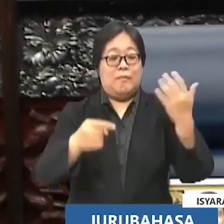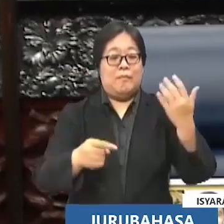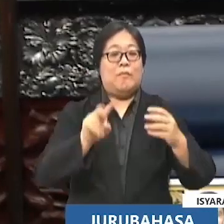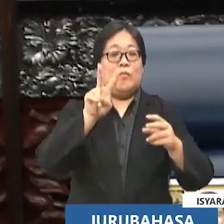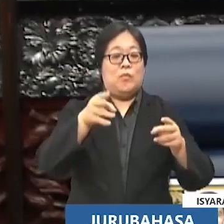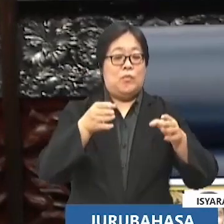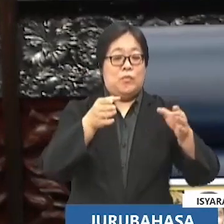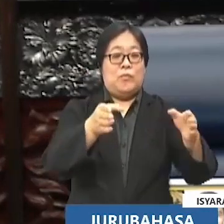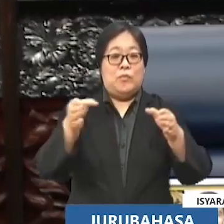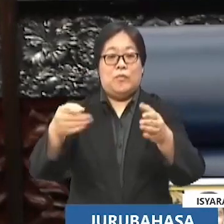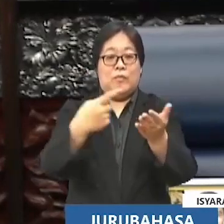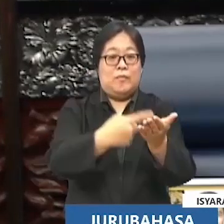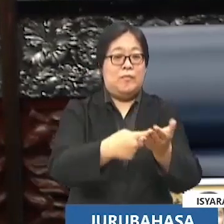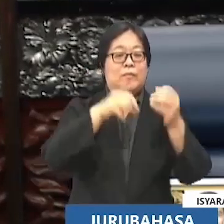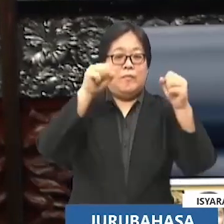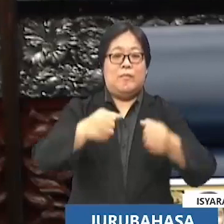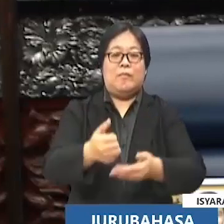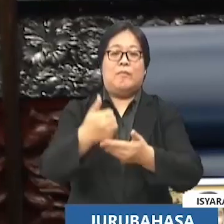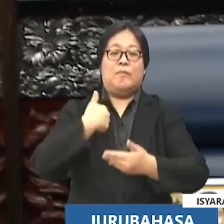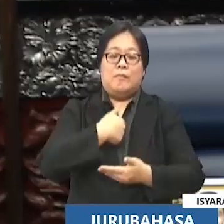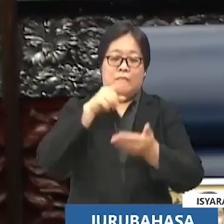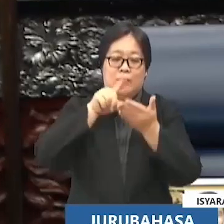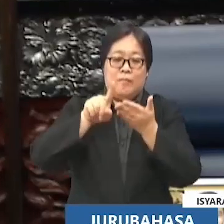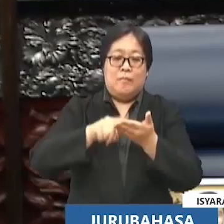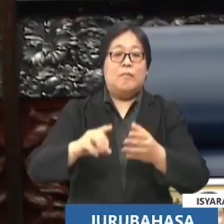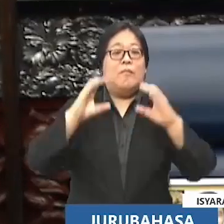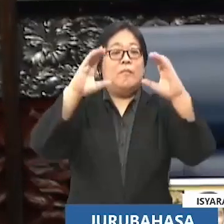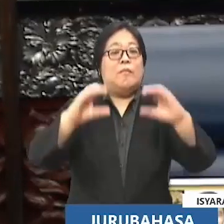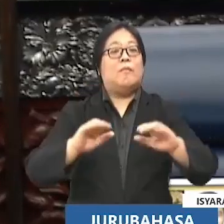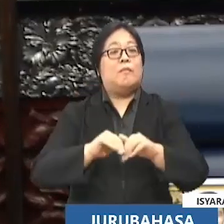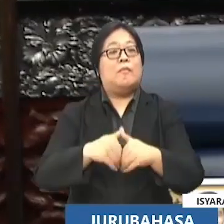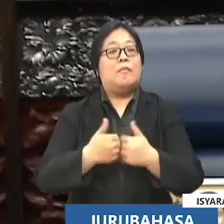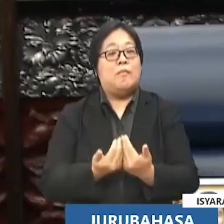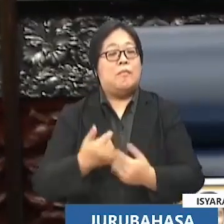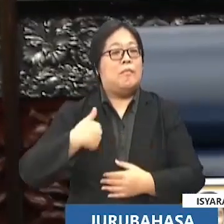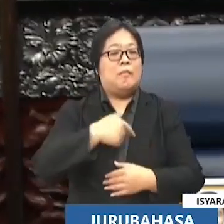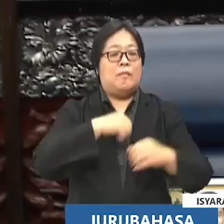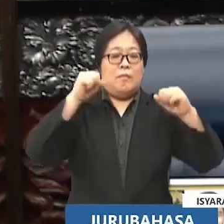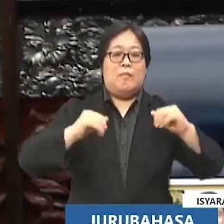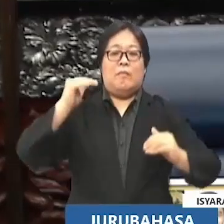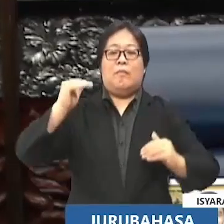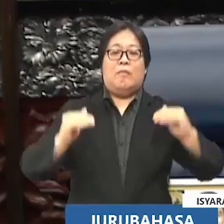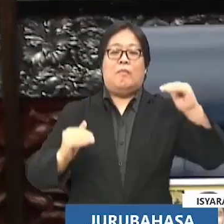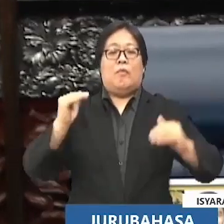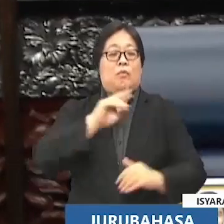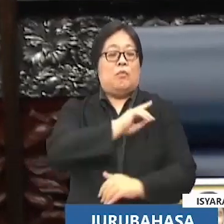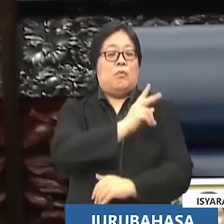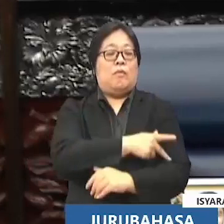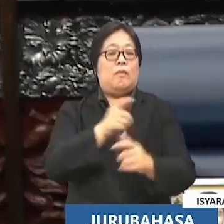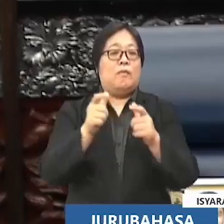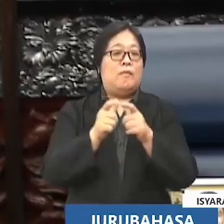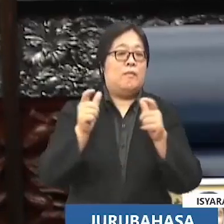hala dapat membantu kita meniti cara bagaimana dapat mengimbangi kuasa-kuasa